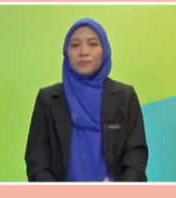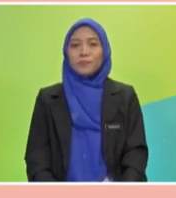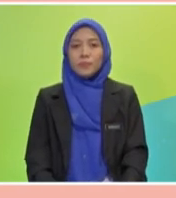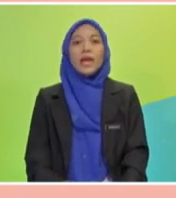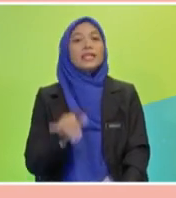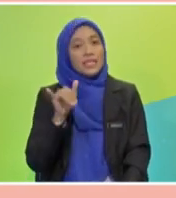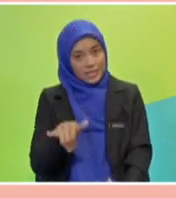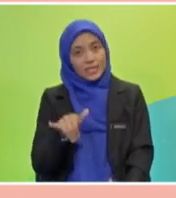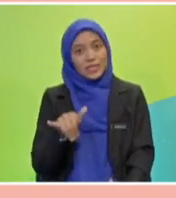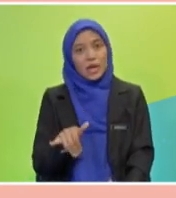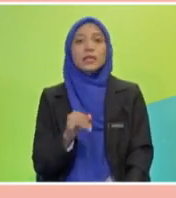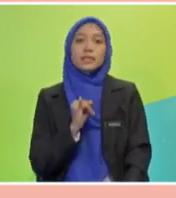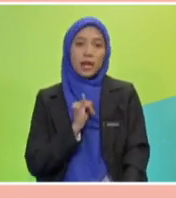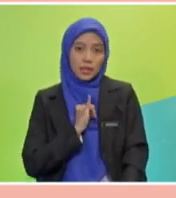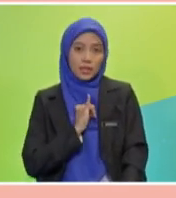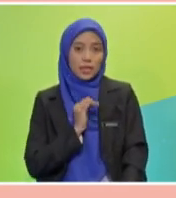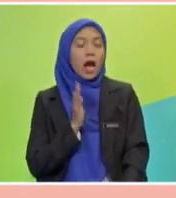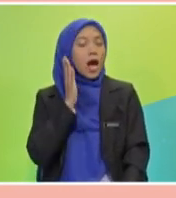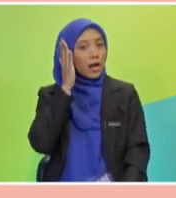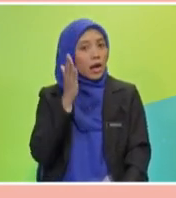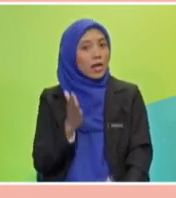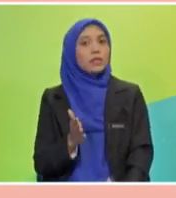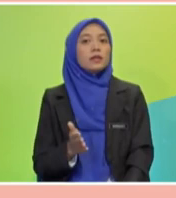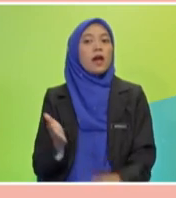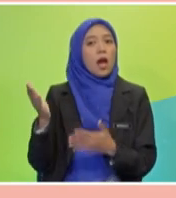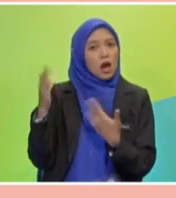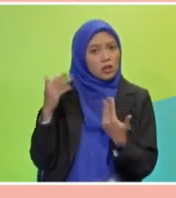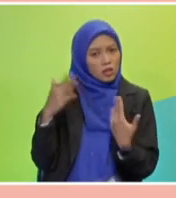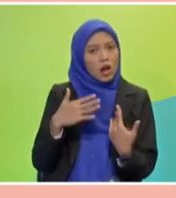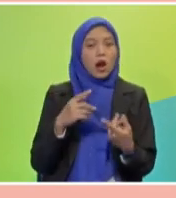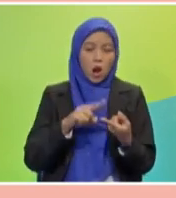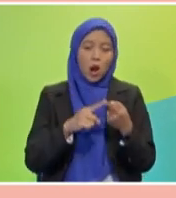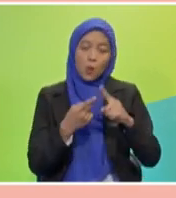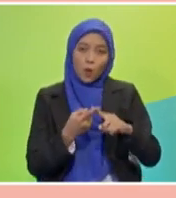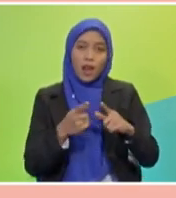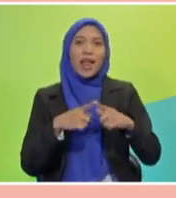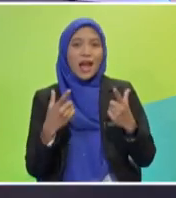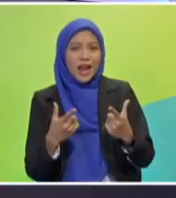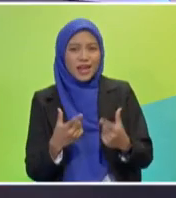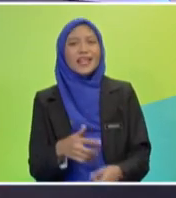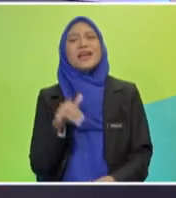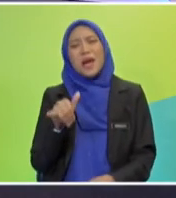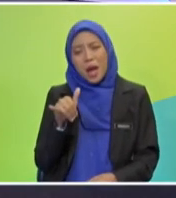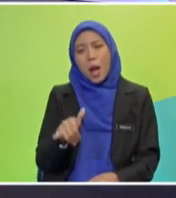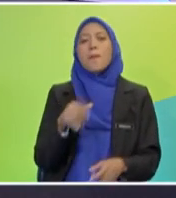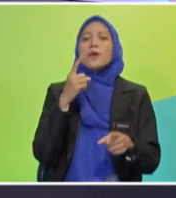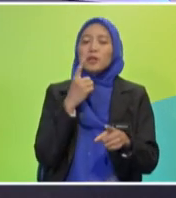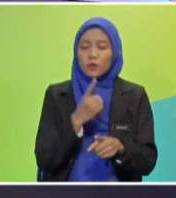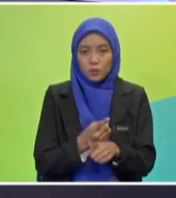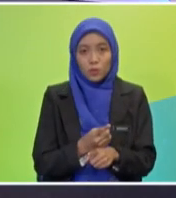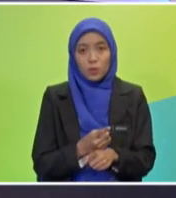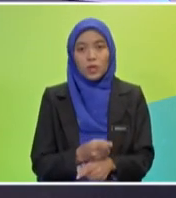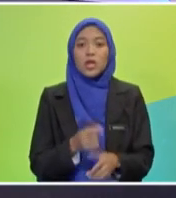"Ya, Amira. Saya akan mengajak kawan-kawan yang lain juga." Ha, begitulah murid-murid cara untuk